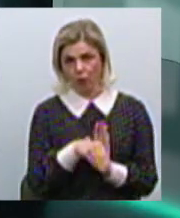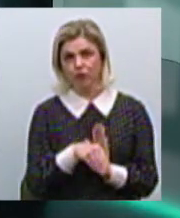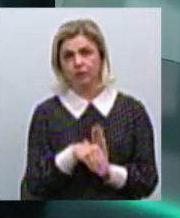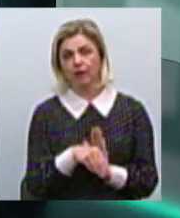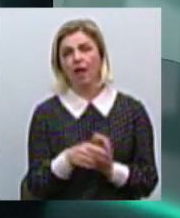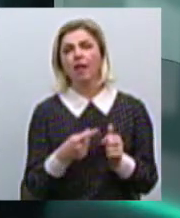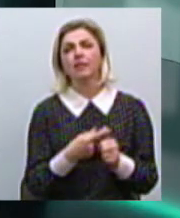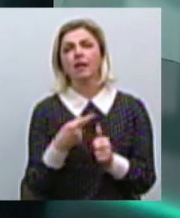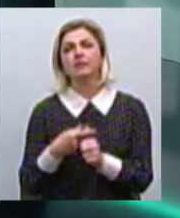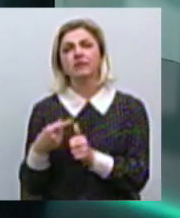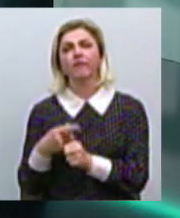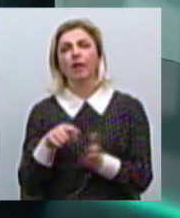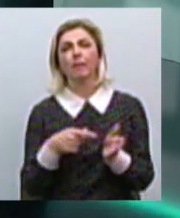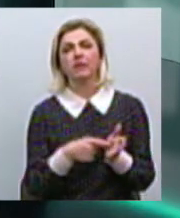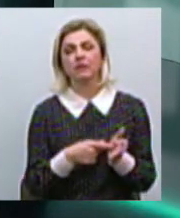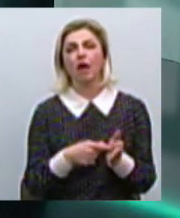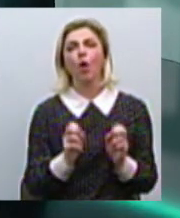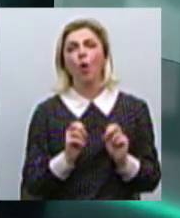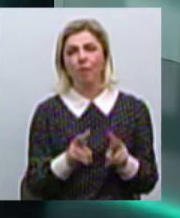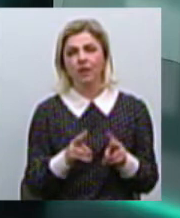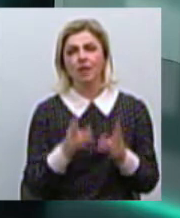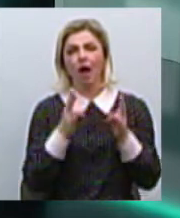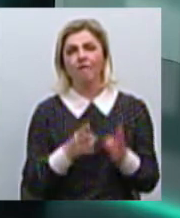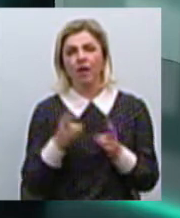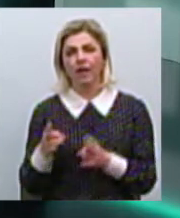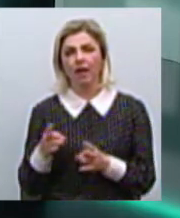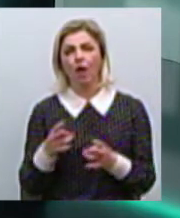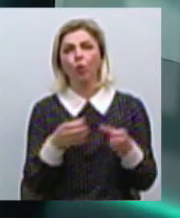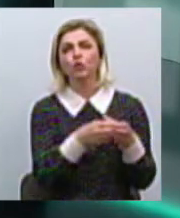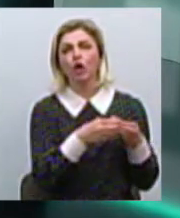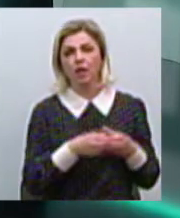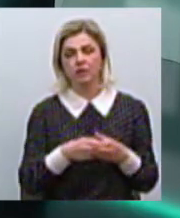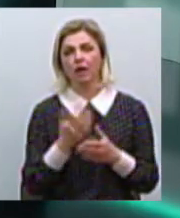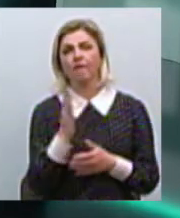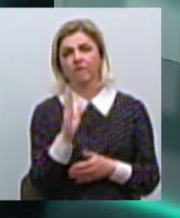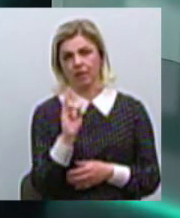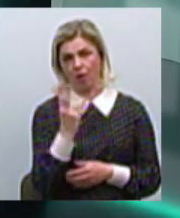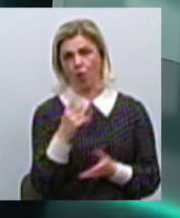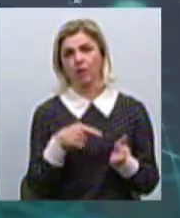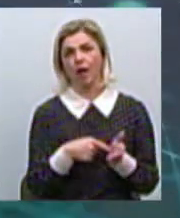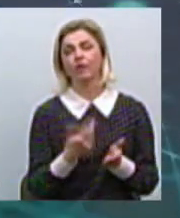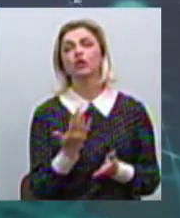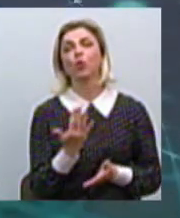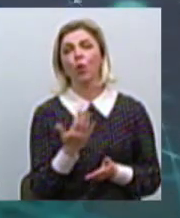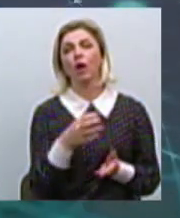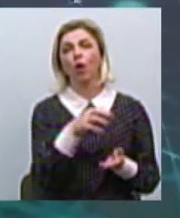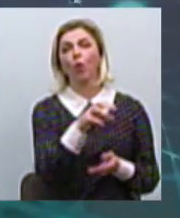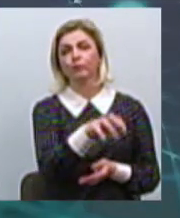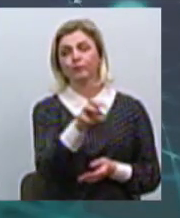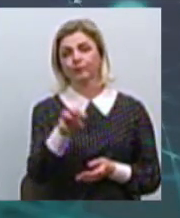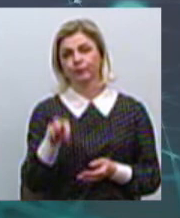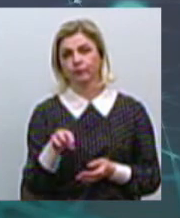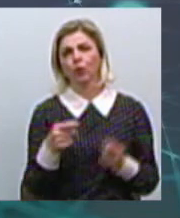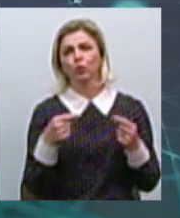назвіть міста, будь ласка, небезпечних аварійних ділянок і скільки їх в Миколаєві? Точної цифри я вам не